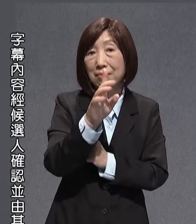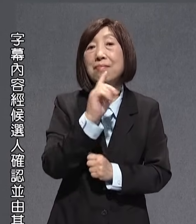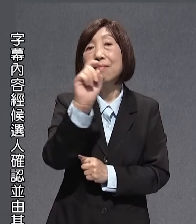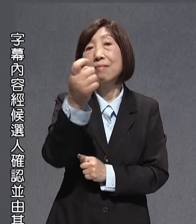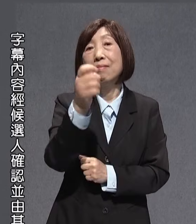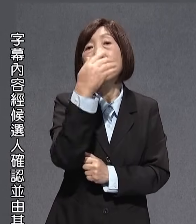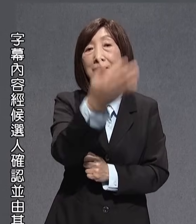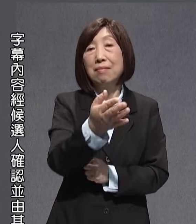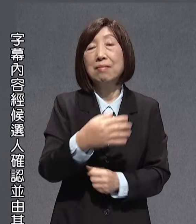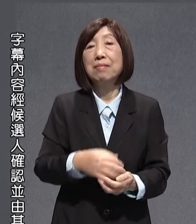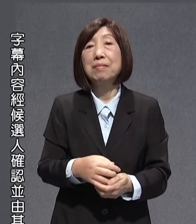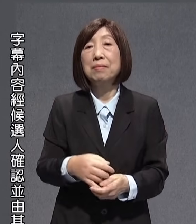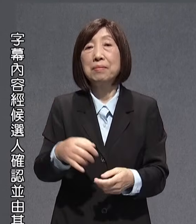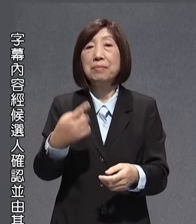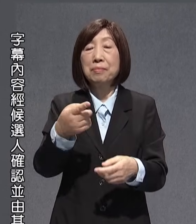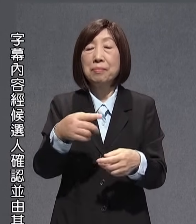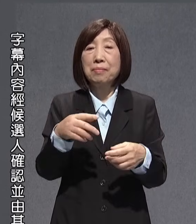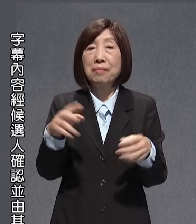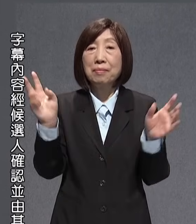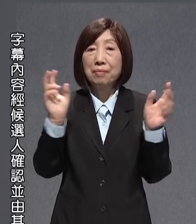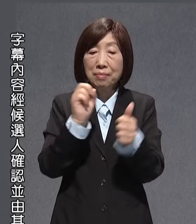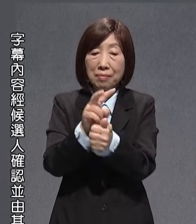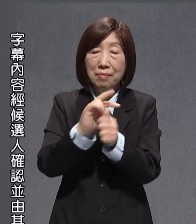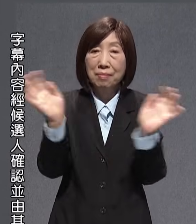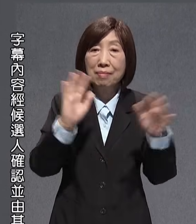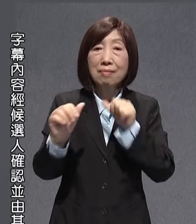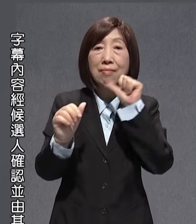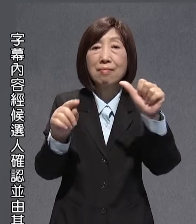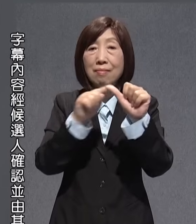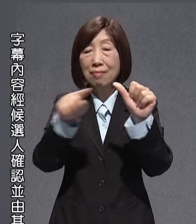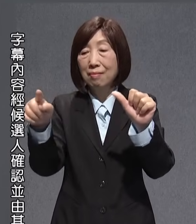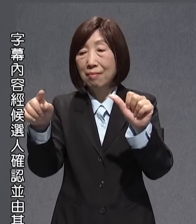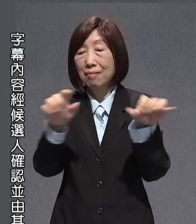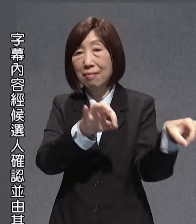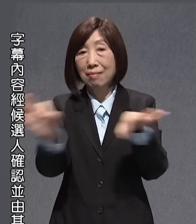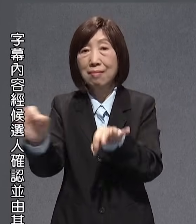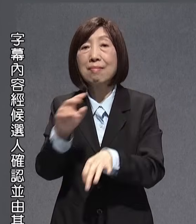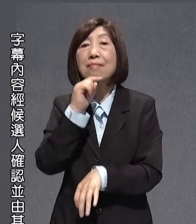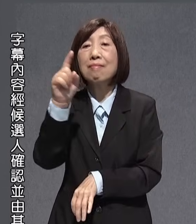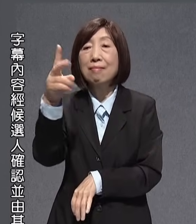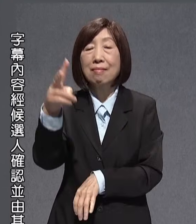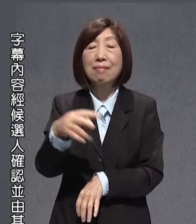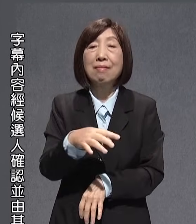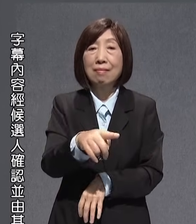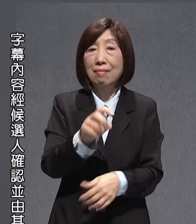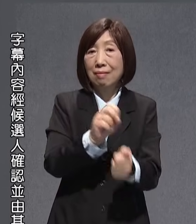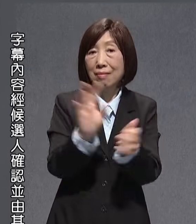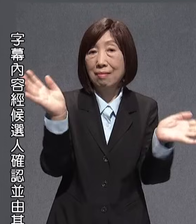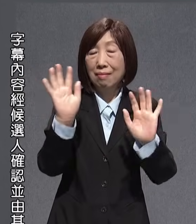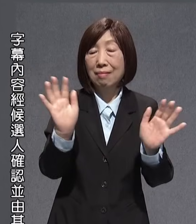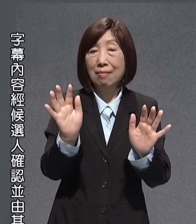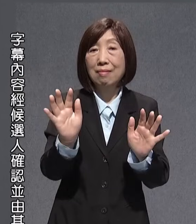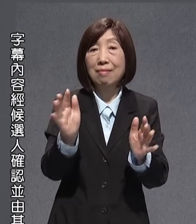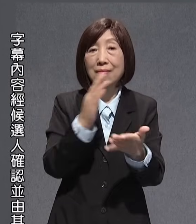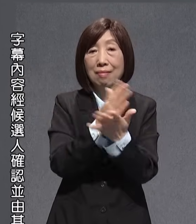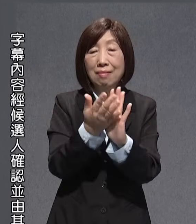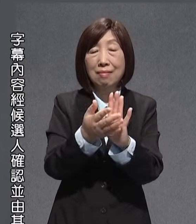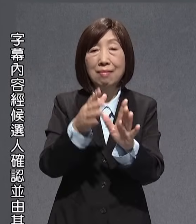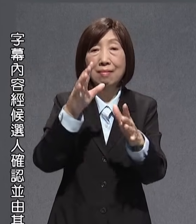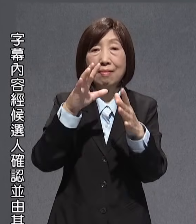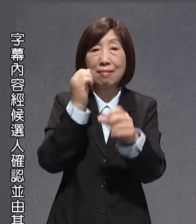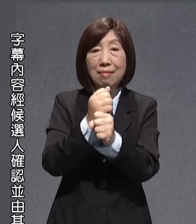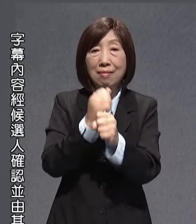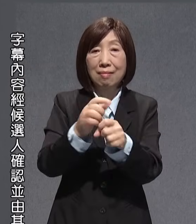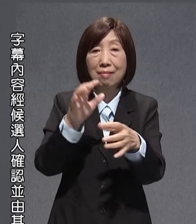100,000，育儿津贴从5岁延长到12岁，育儿家庭综合所得税的扣除额也